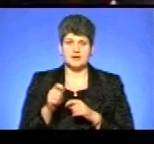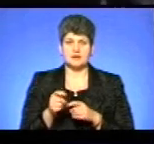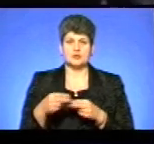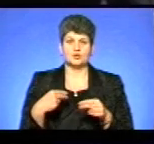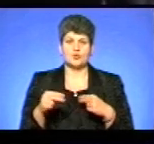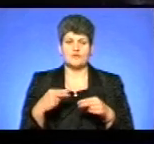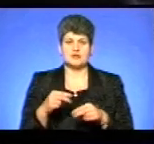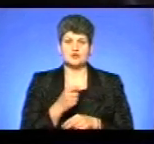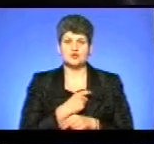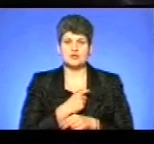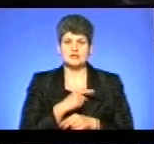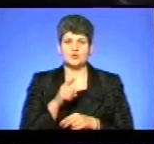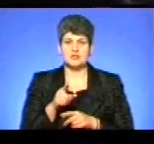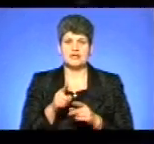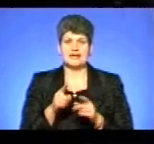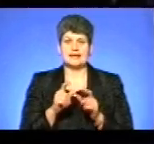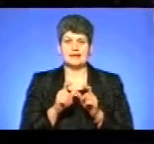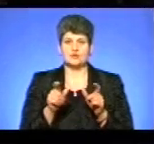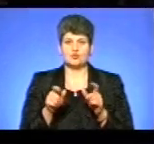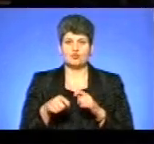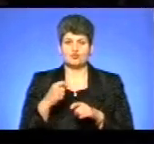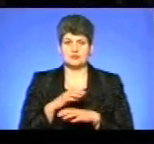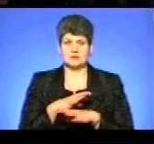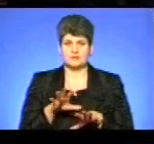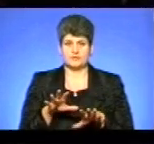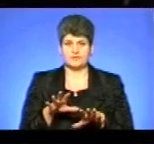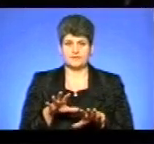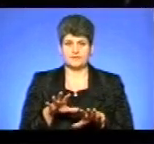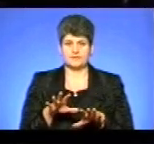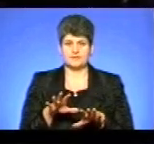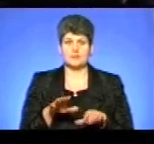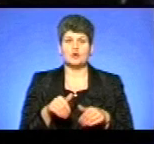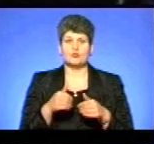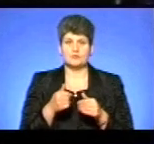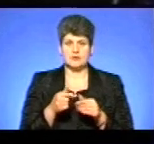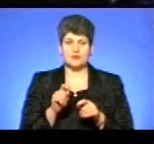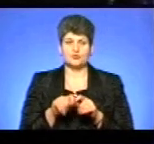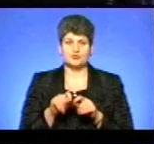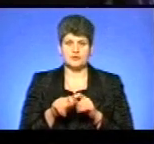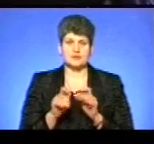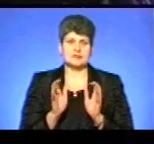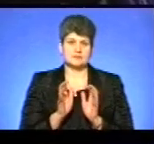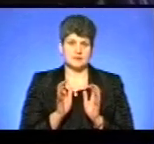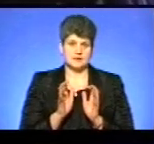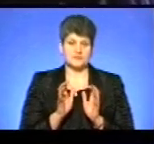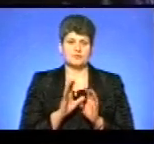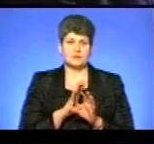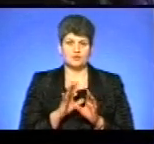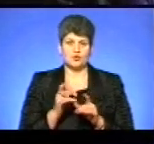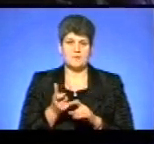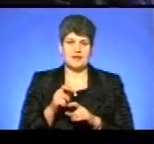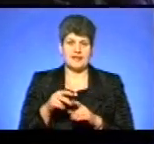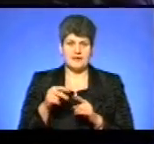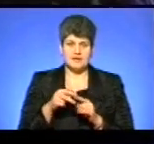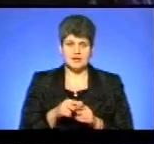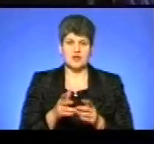Одеси. У її кіоску порушень не виявили. Порекомендували контролювати трошечки енергозберігання, не перевантажувати, не